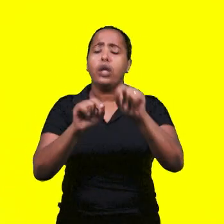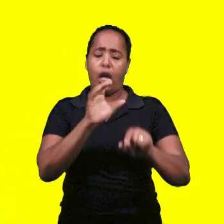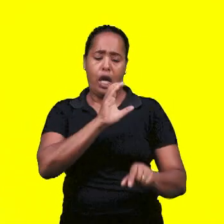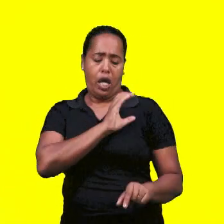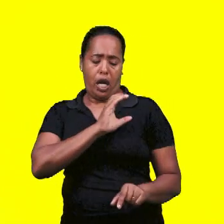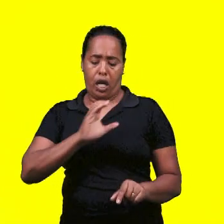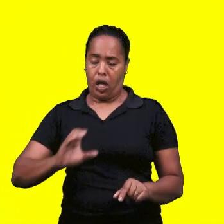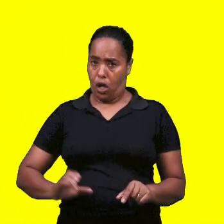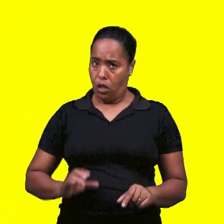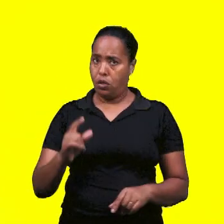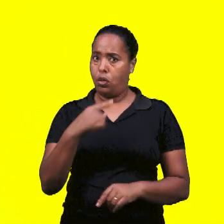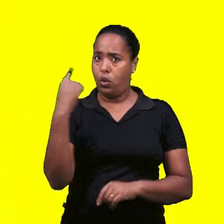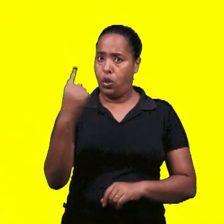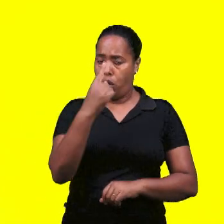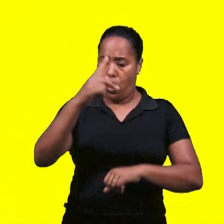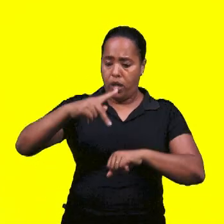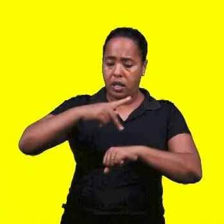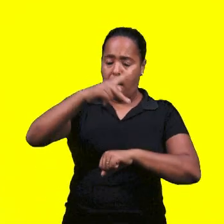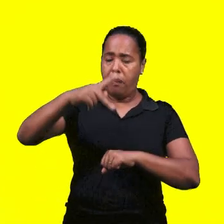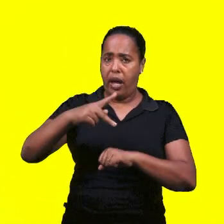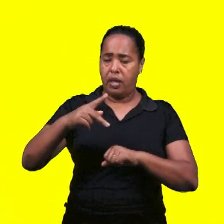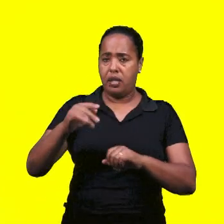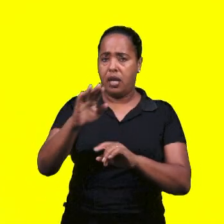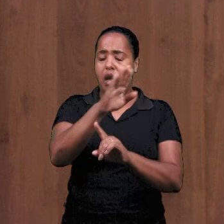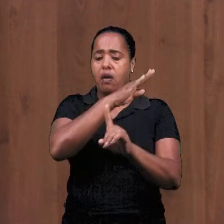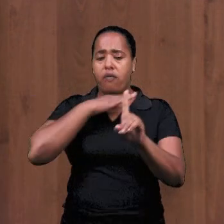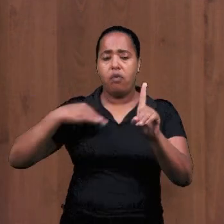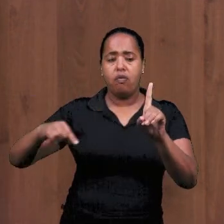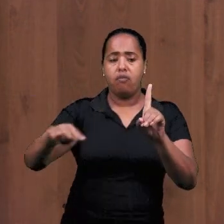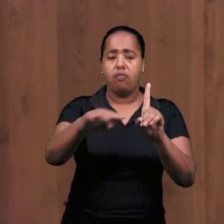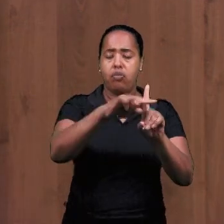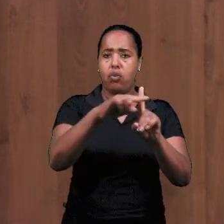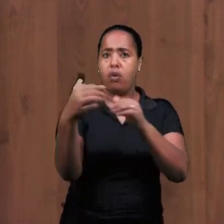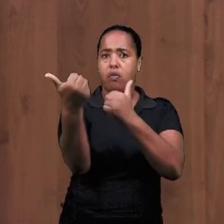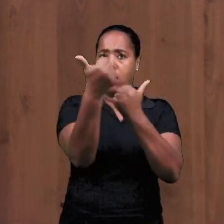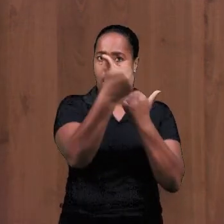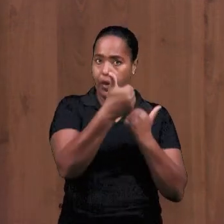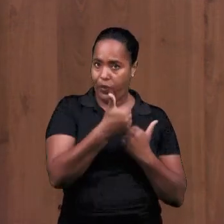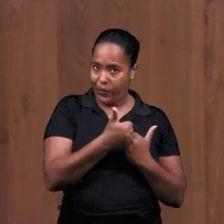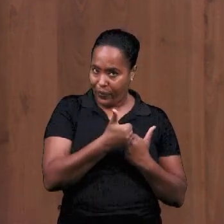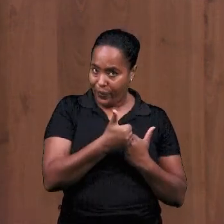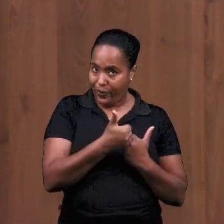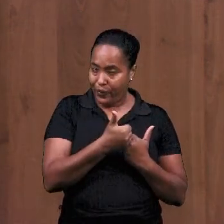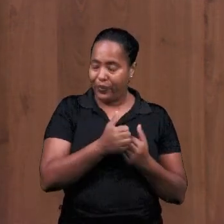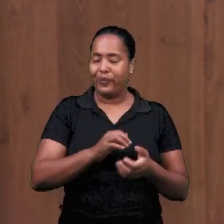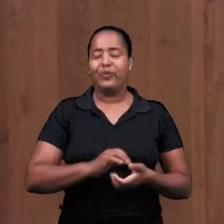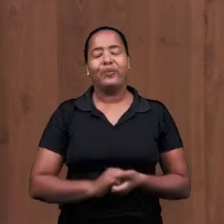Christ, notre Pâque, a été sacrifié pour nous. »